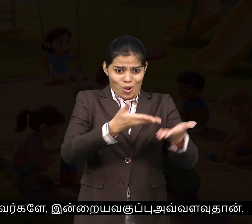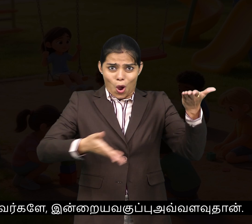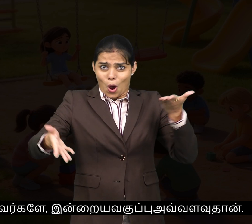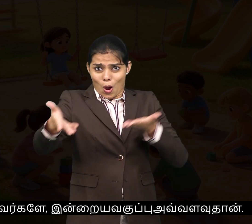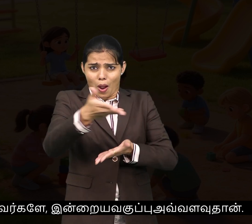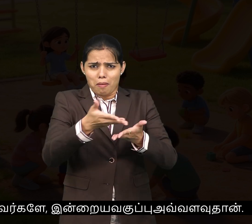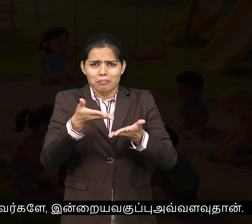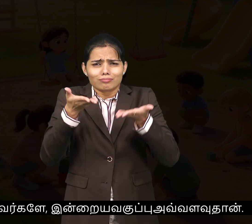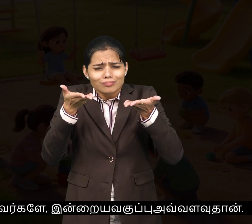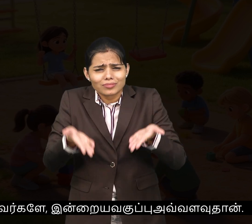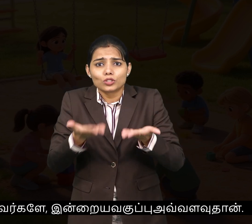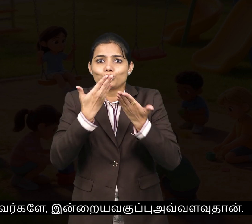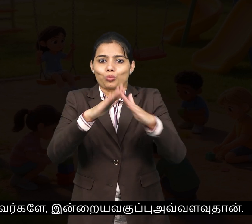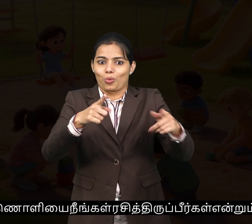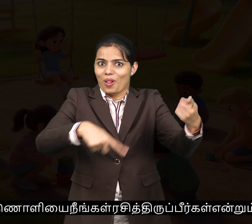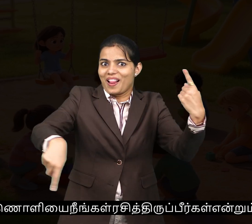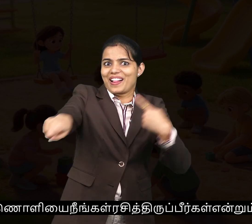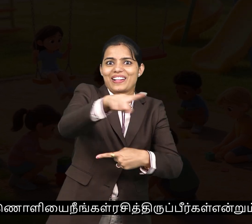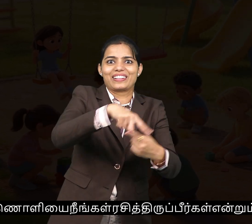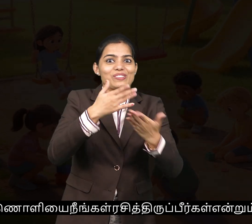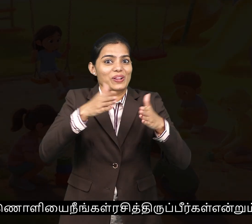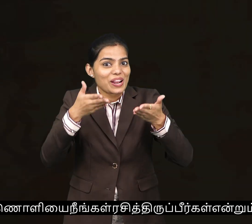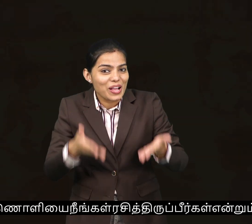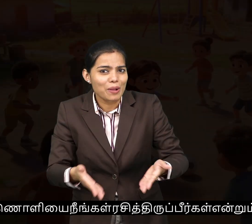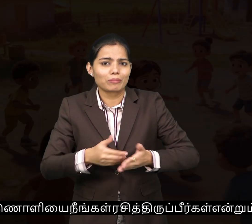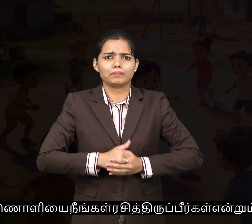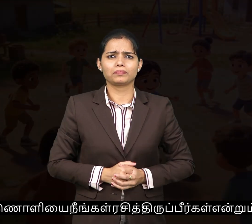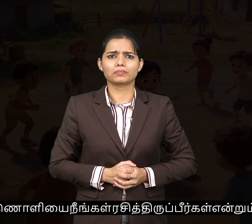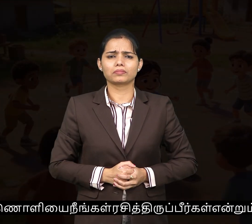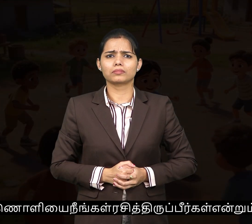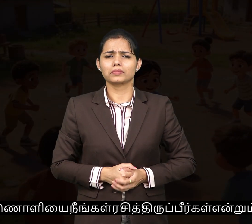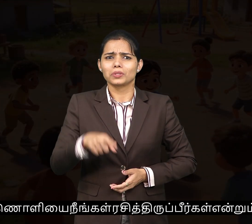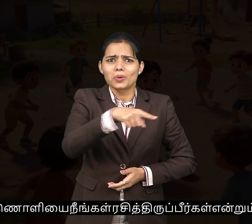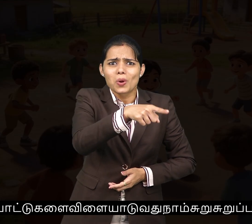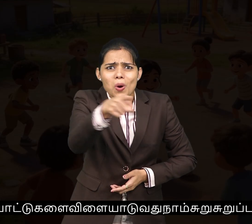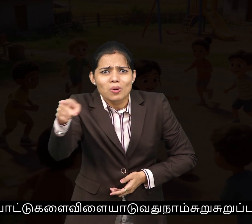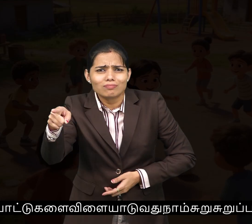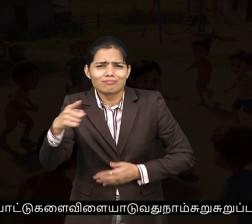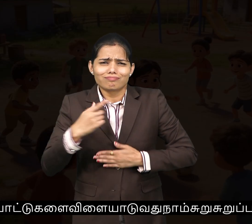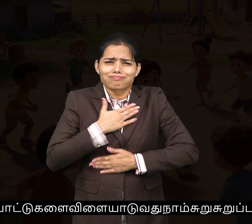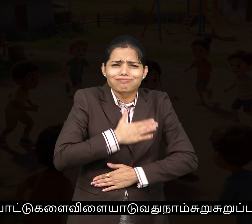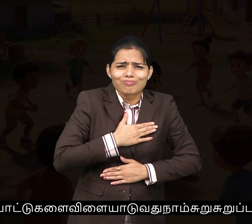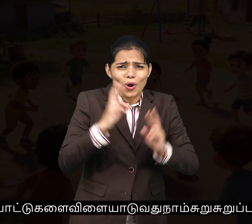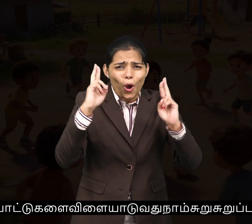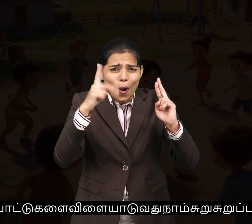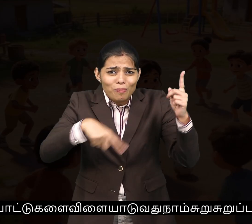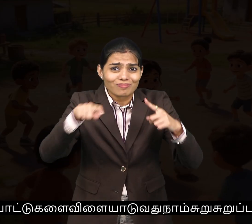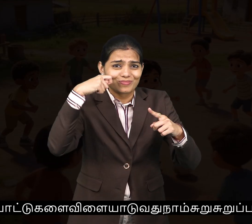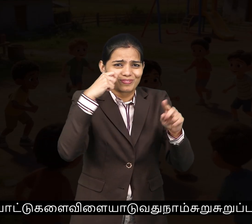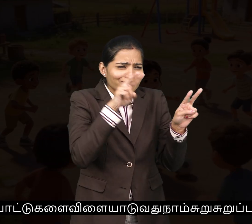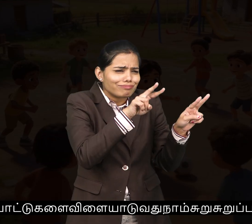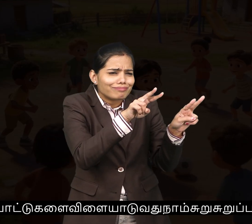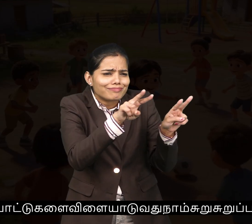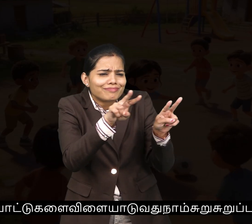மாணவர்களே, இன்றைய வகுப்பு அவ்வளவுதான். இந்த காணொளியை நீங்கள் ரசித்திருப்பீர்கள் என்றும், இந்திய விளையாட்டுகளை